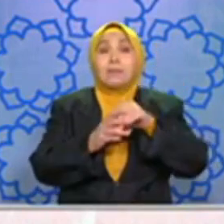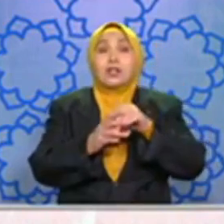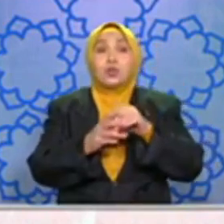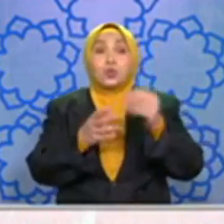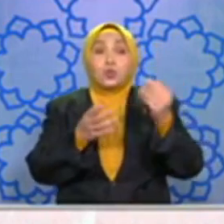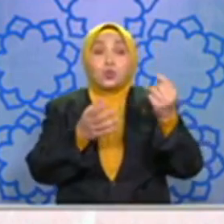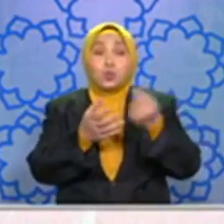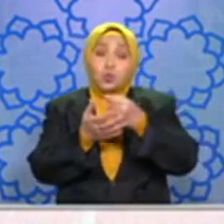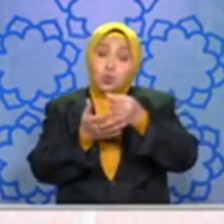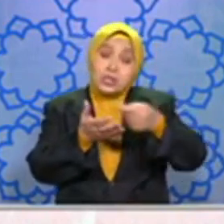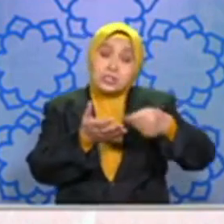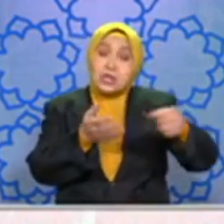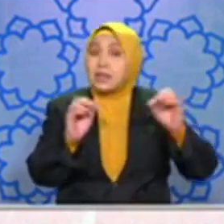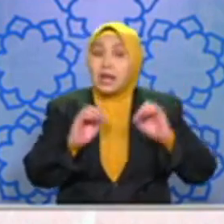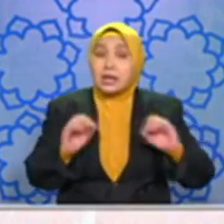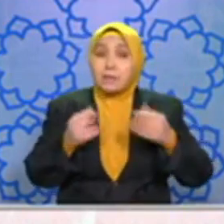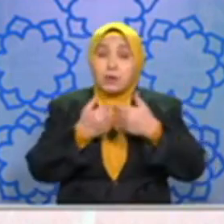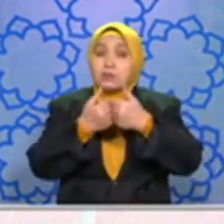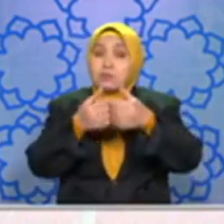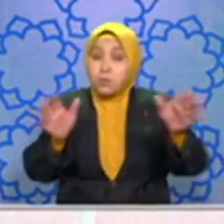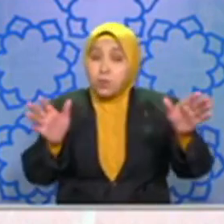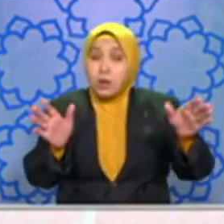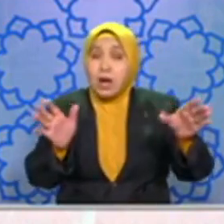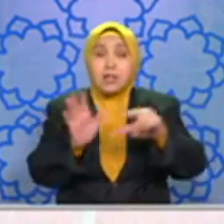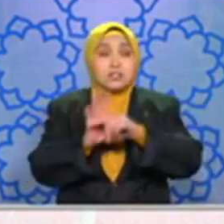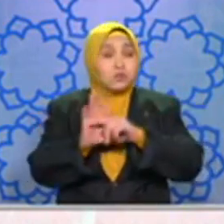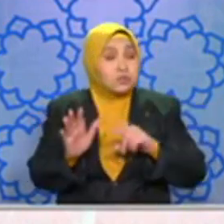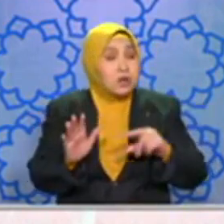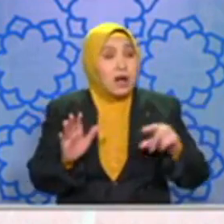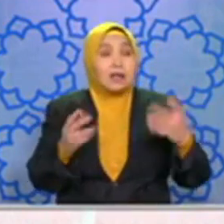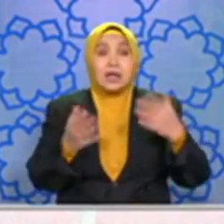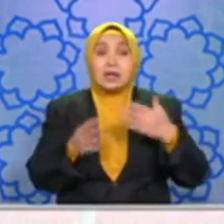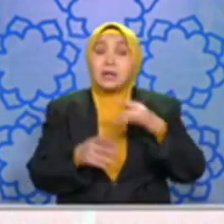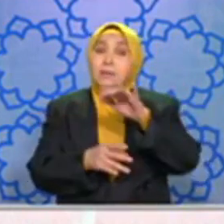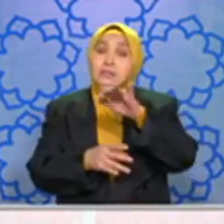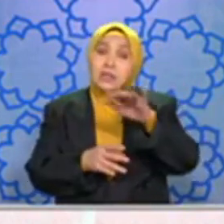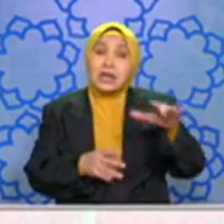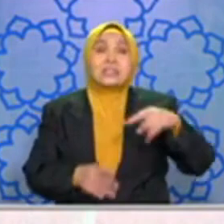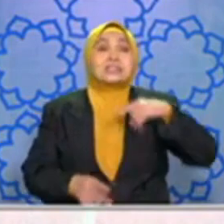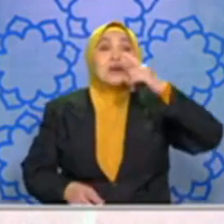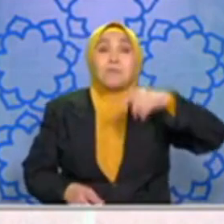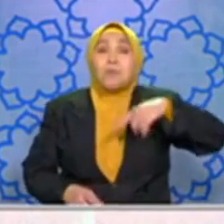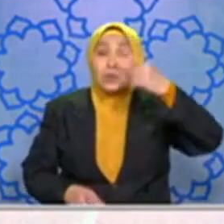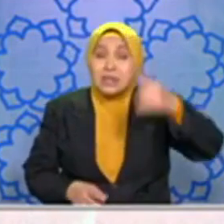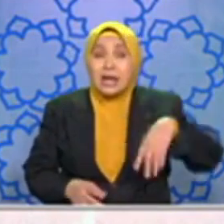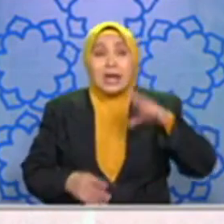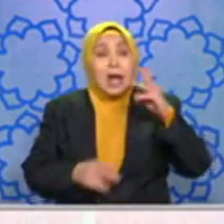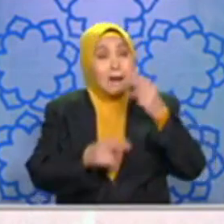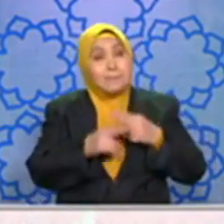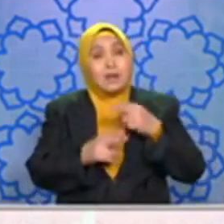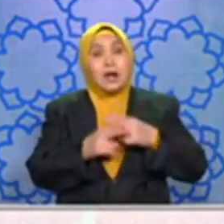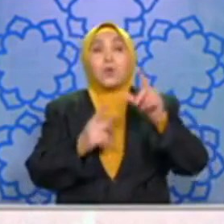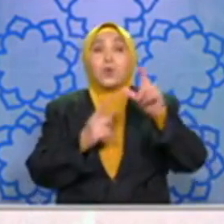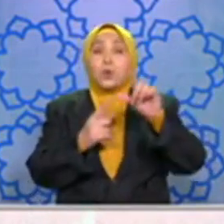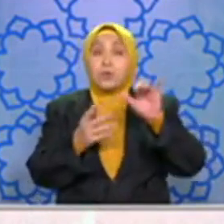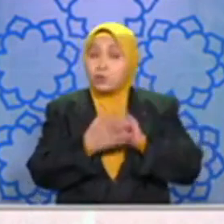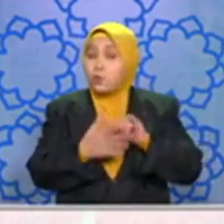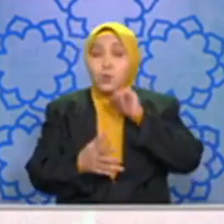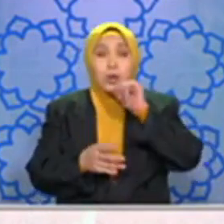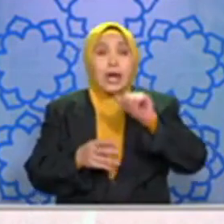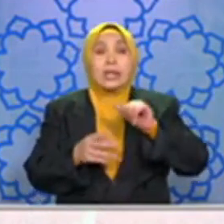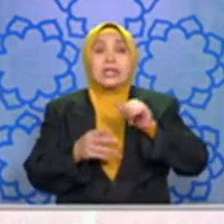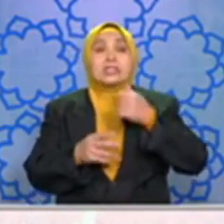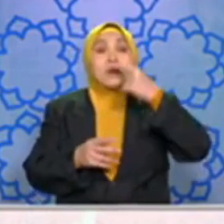huruf-huruf pembukaan surah. Memang dia kita dia dieja dengan sebutan nama huruf itu, bukan disebut